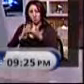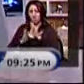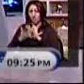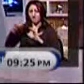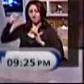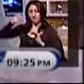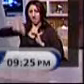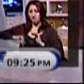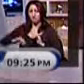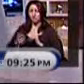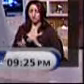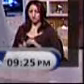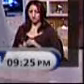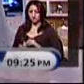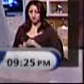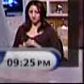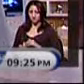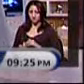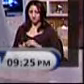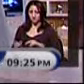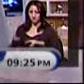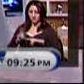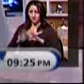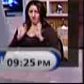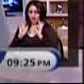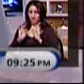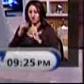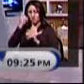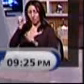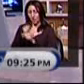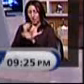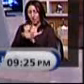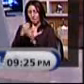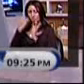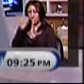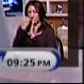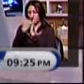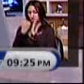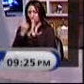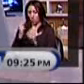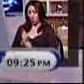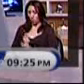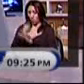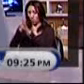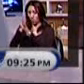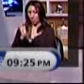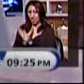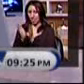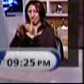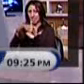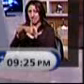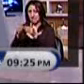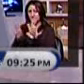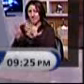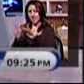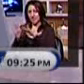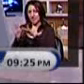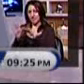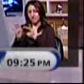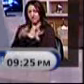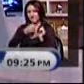ان هم احق مني، ده في اي نظام ديمقراطي؟ يعني الحزب اليميني الفرنسي مش